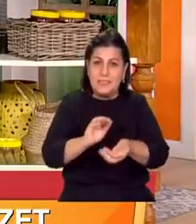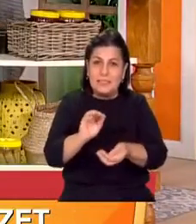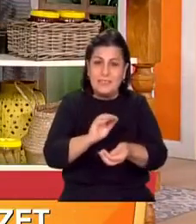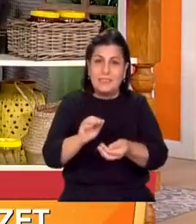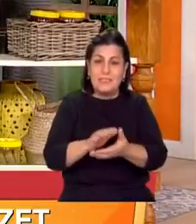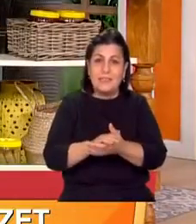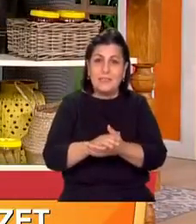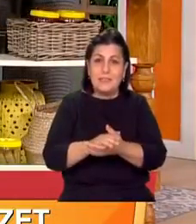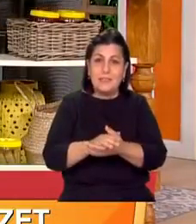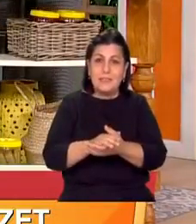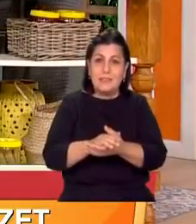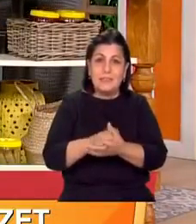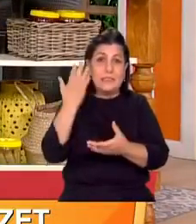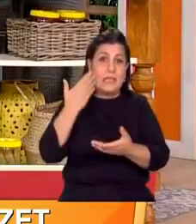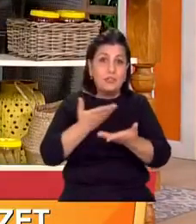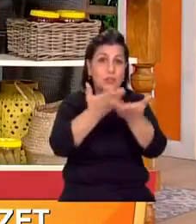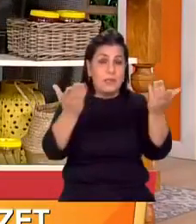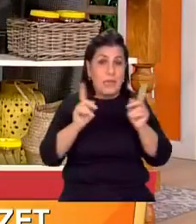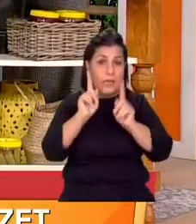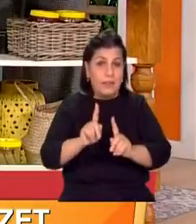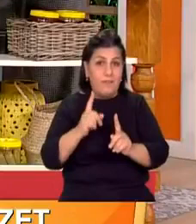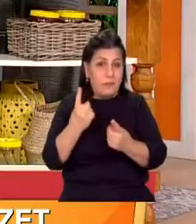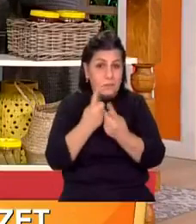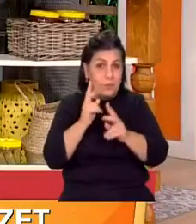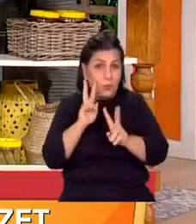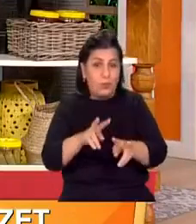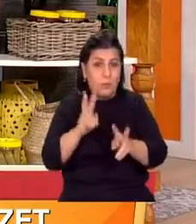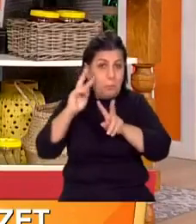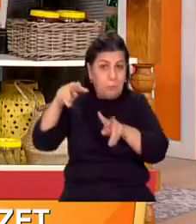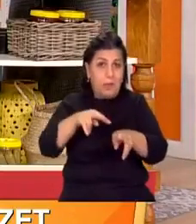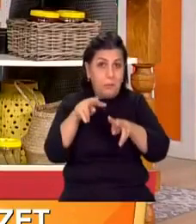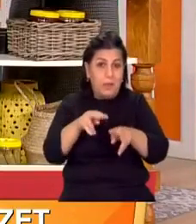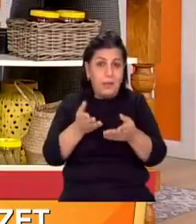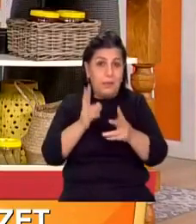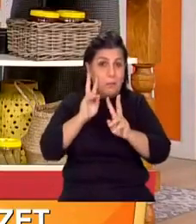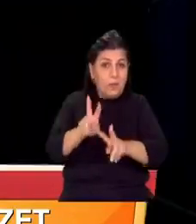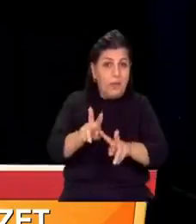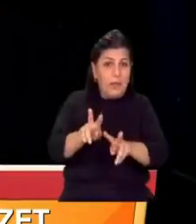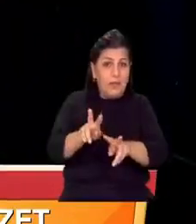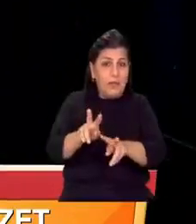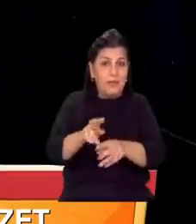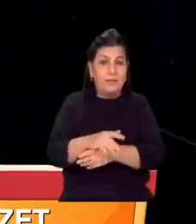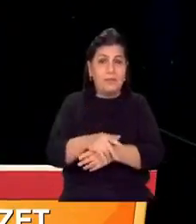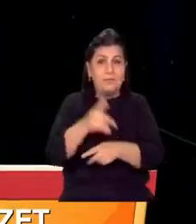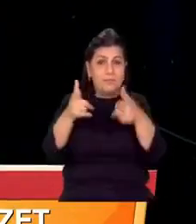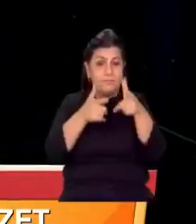sevdiğimiz ilk defa böyle bir şey görüyorum bakar mısınız şöyle göstereyim görüyor musun canım